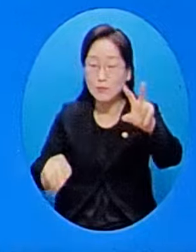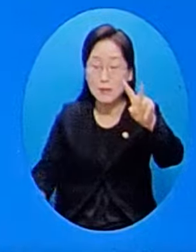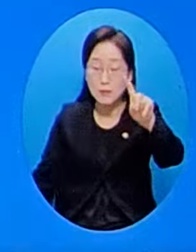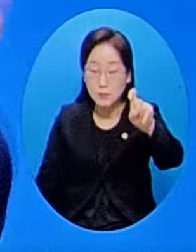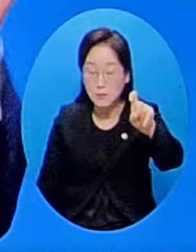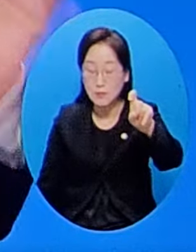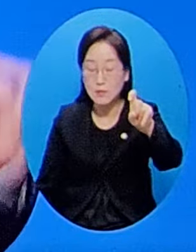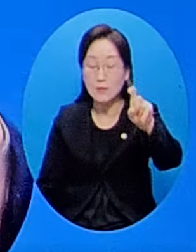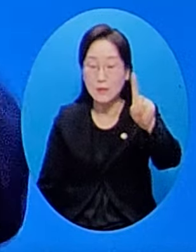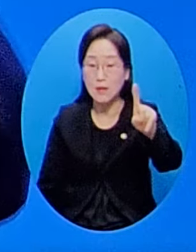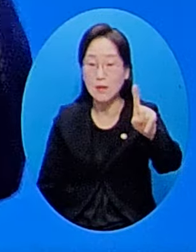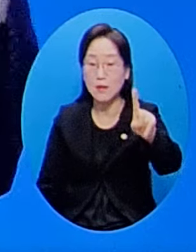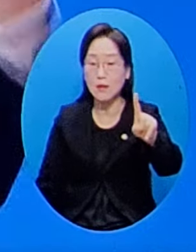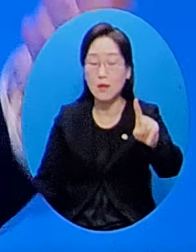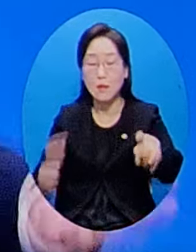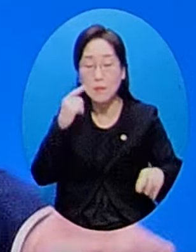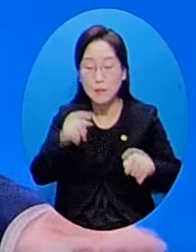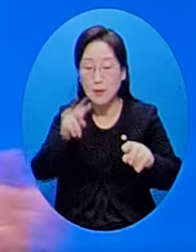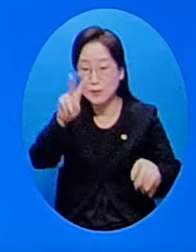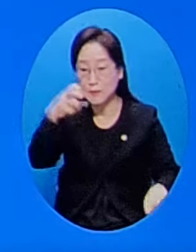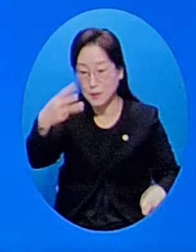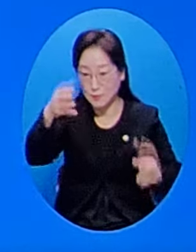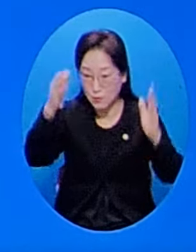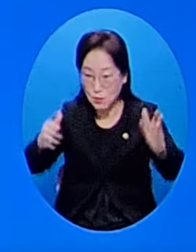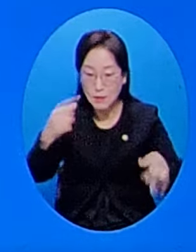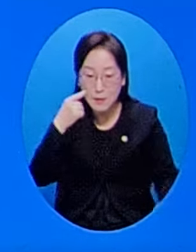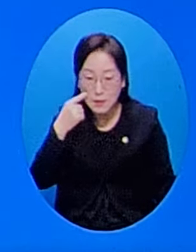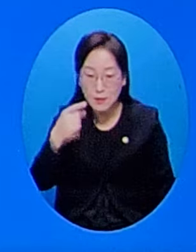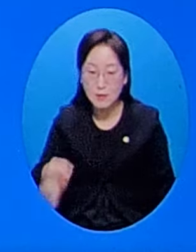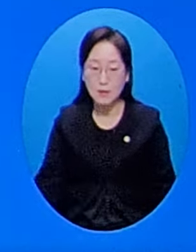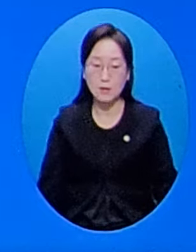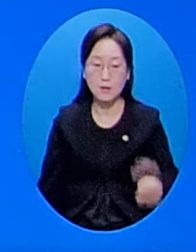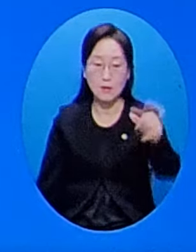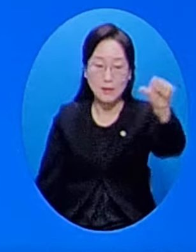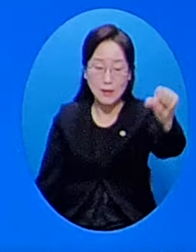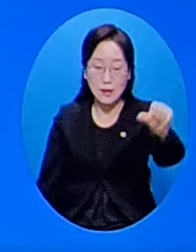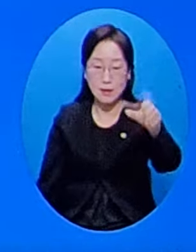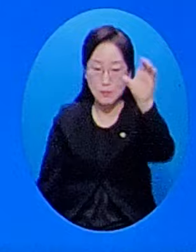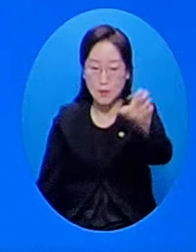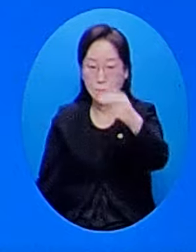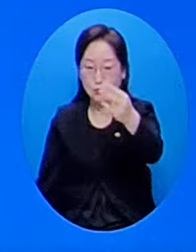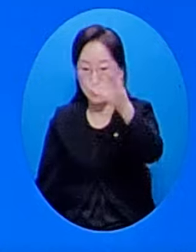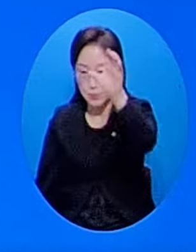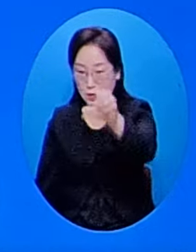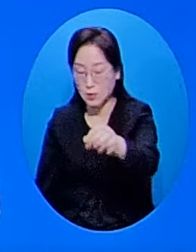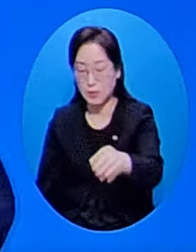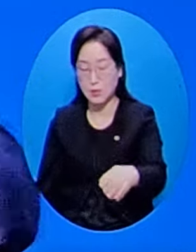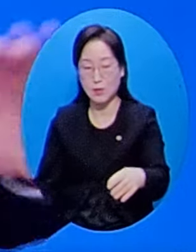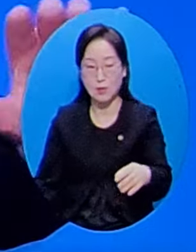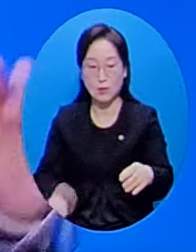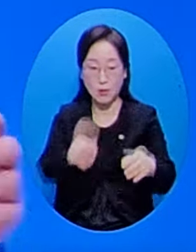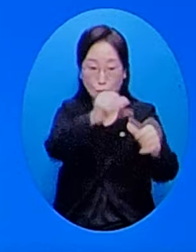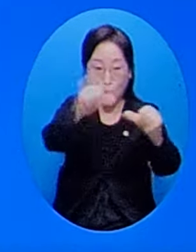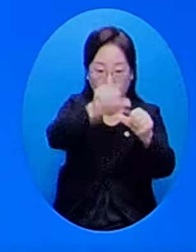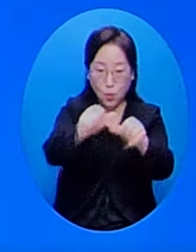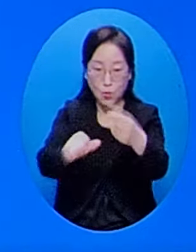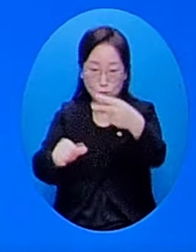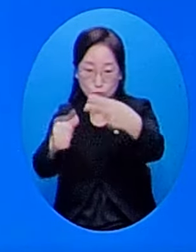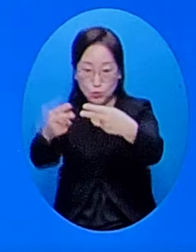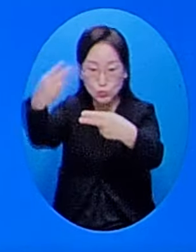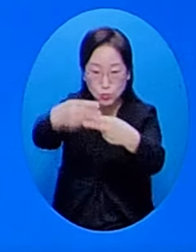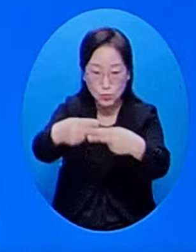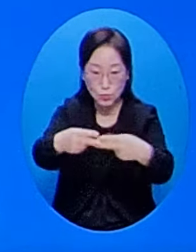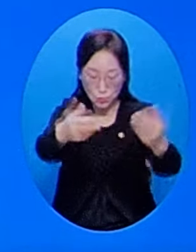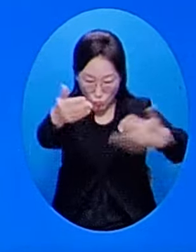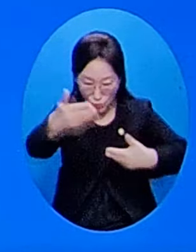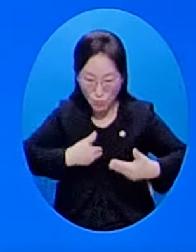23절 다섯 달란트 받고 다섯 달란트 남긴 사람이나 두 달란트 받고 두 달란트 남긴 사람이나 칭찬이 똑같습니다. 그렇다 토시 하나